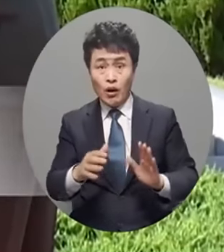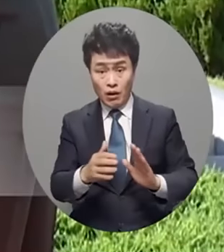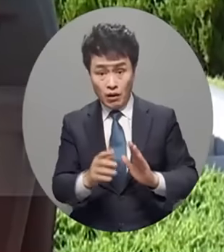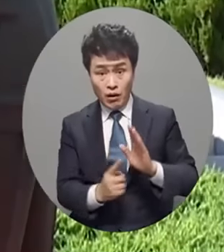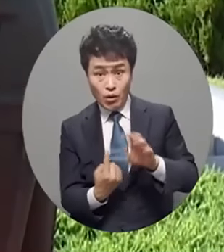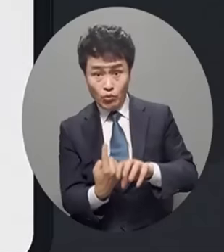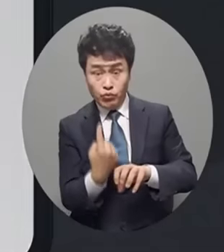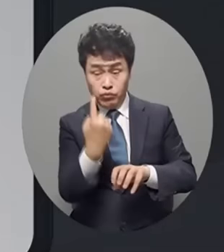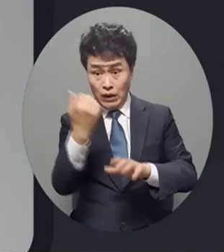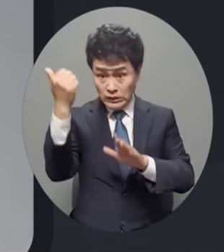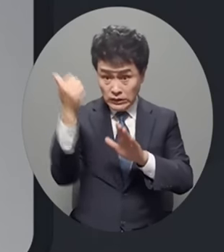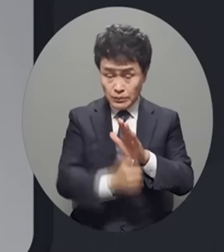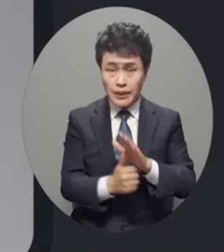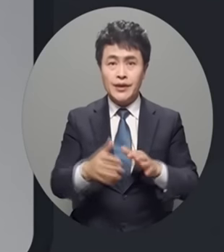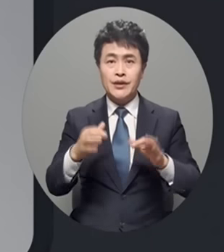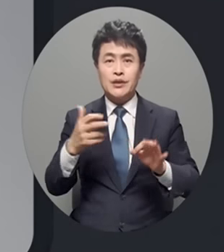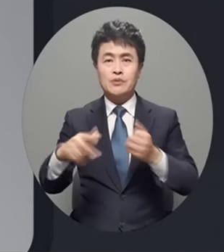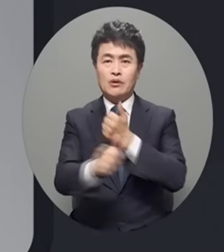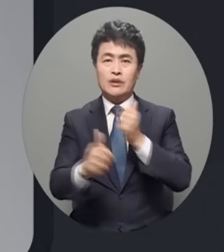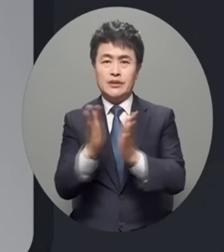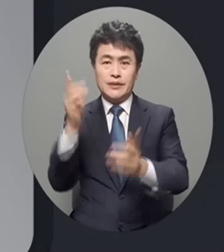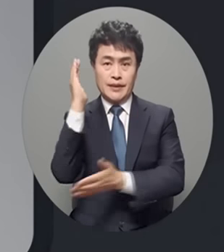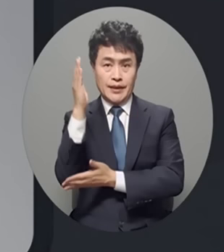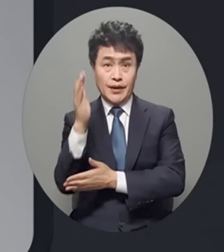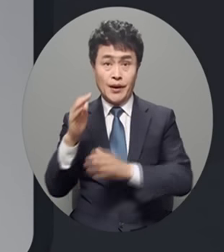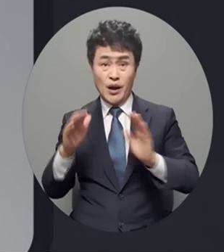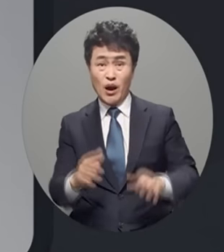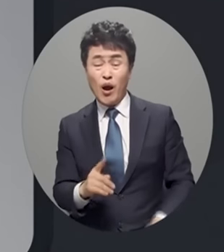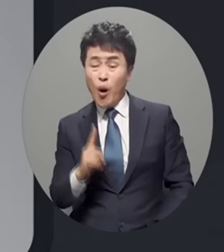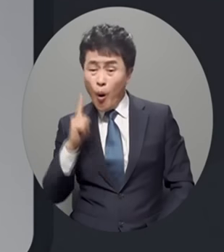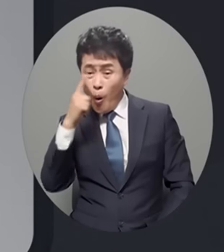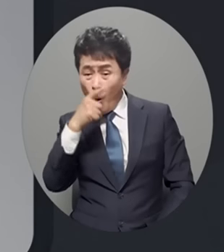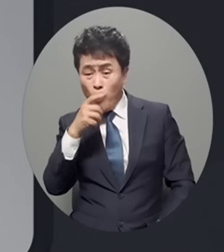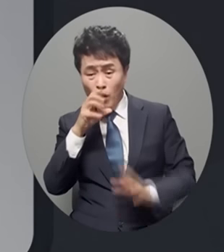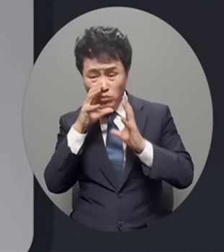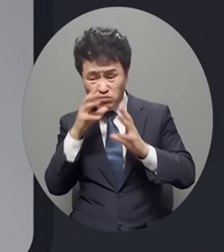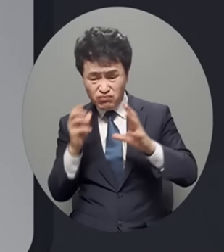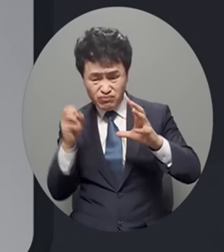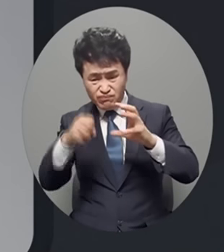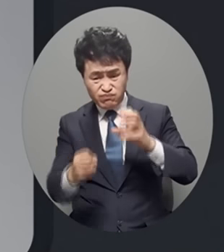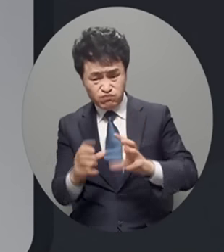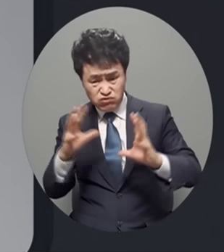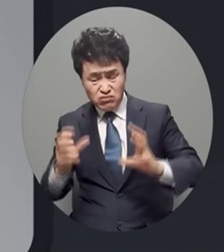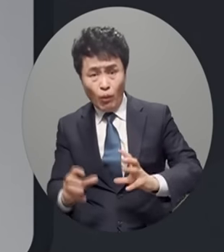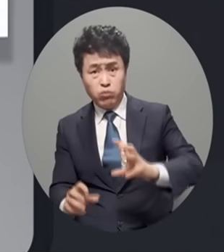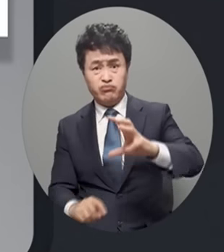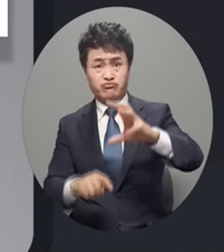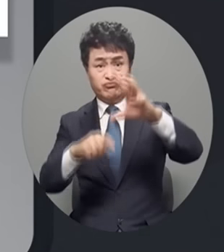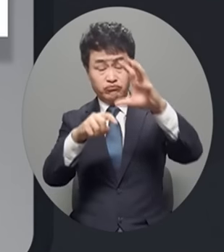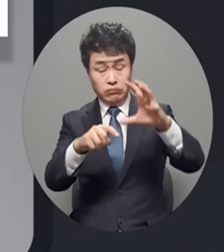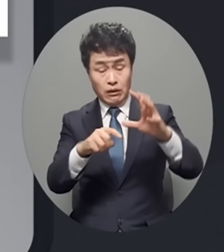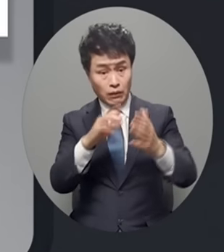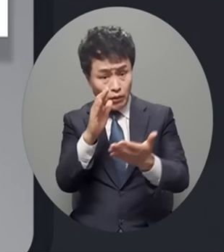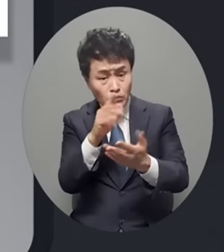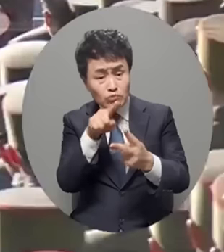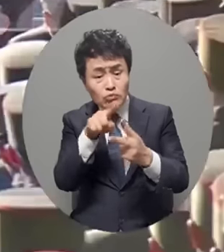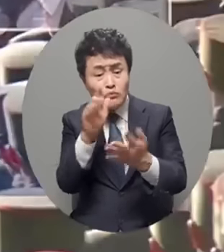직접 설명했지만 오물풍선에 대해선 김여정이 노골적인 담화를 발표하며 역할이 구별되는 모습을